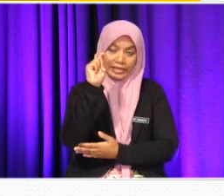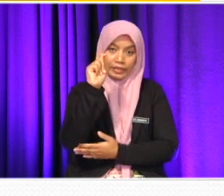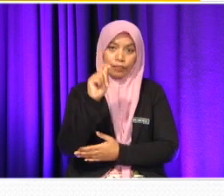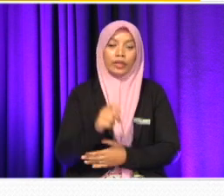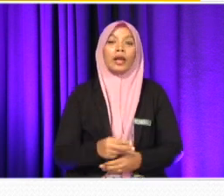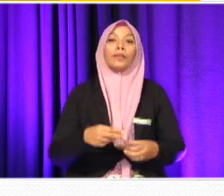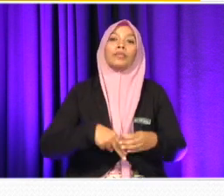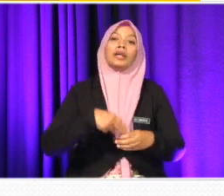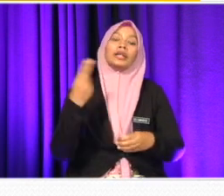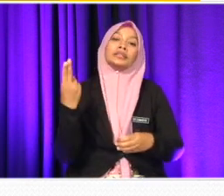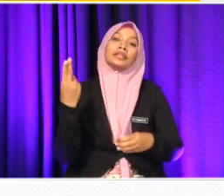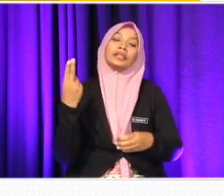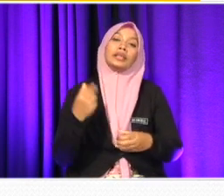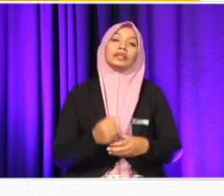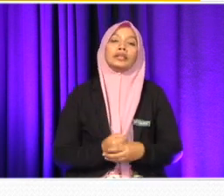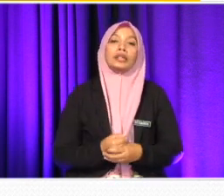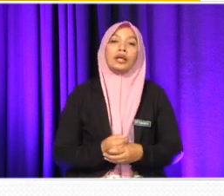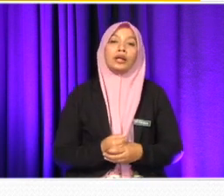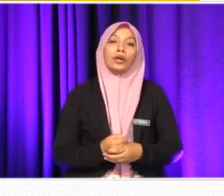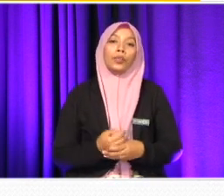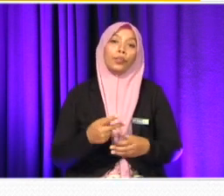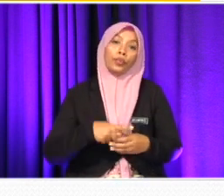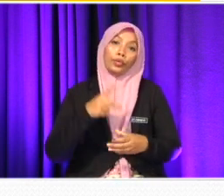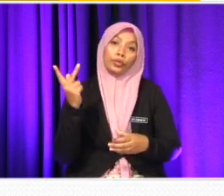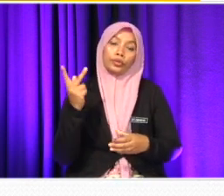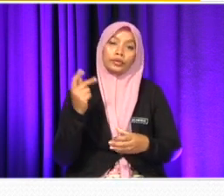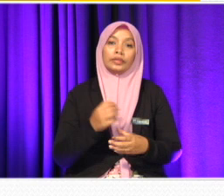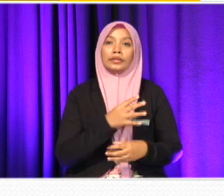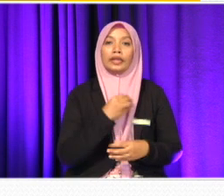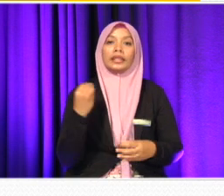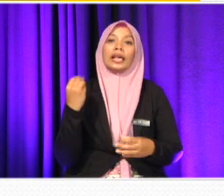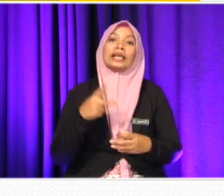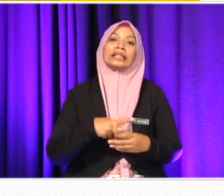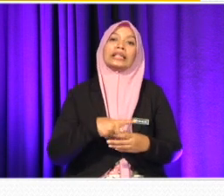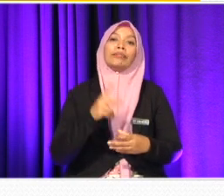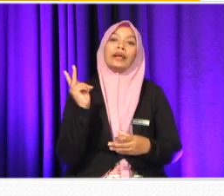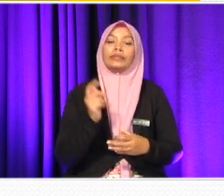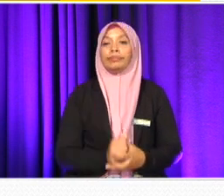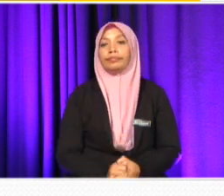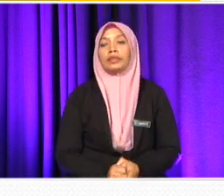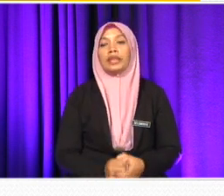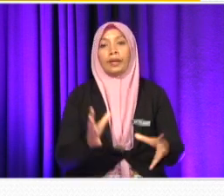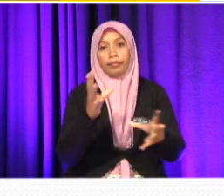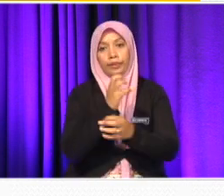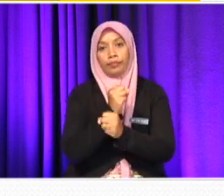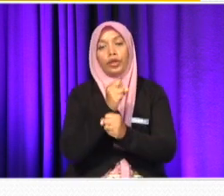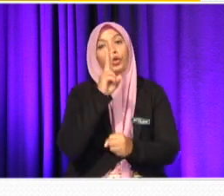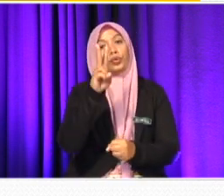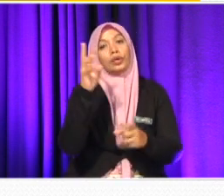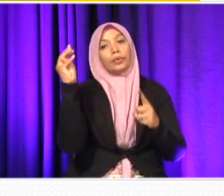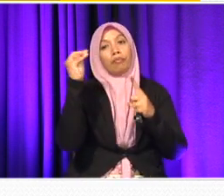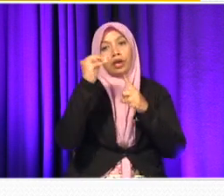produk atau peringatan tadi input pada output kan Nah ini menghasilkan produk atau primata Anda dapat dua